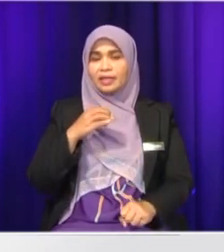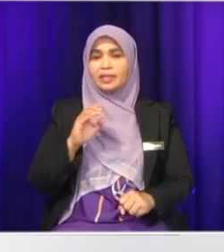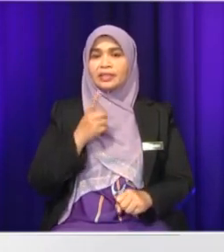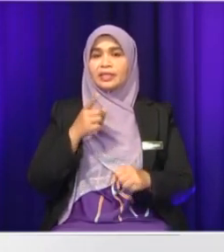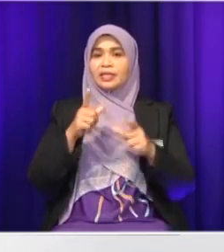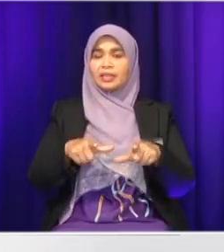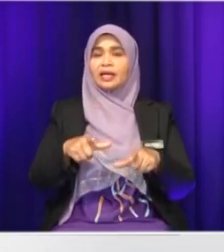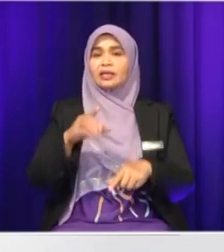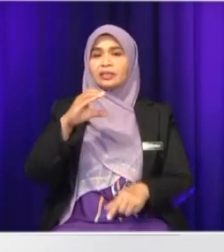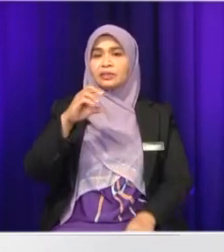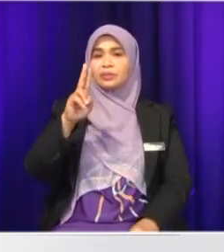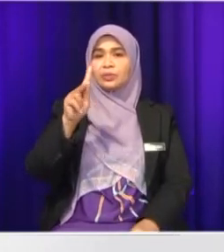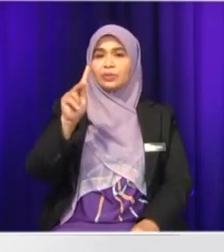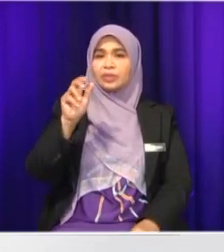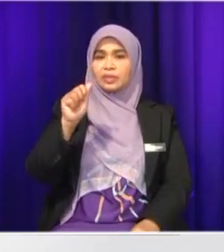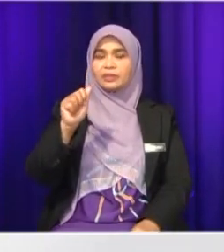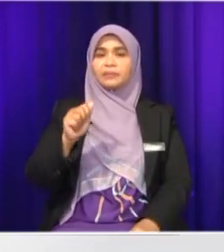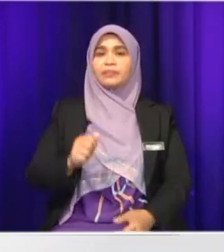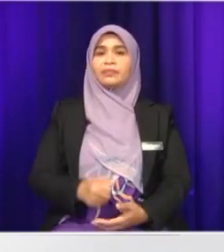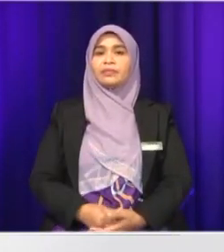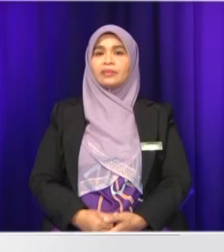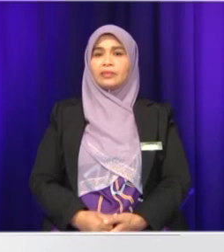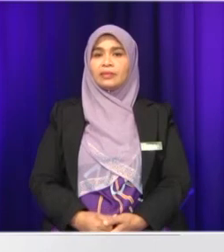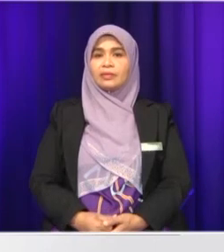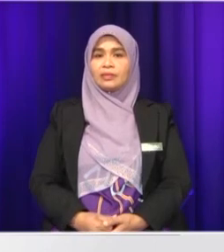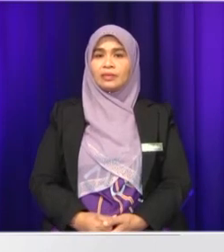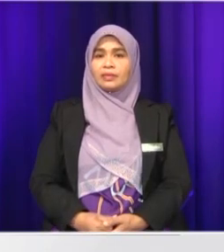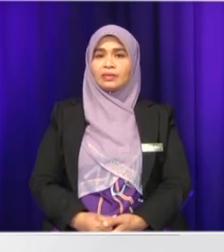untuk mengeraskan bagian tepi saja